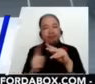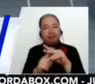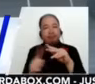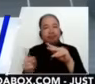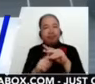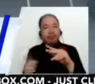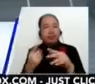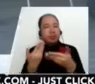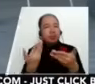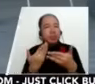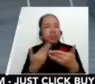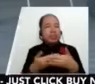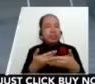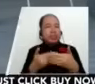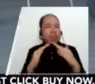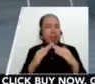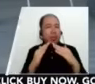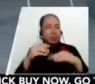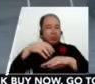surge.